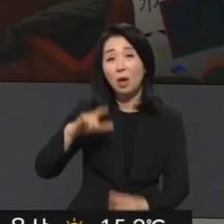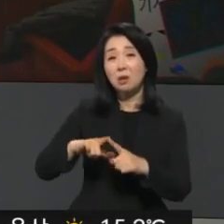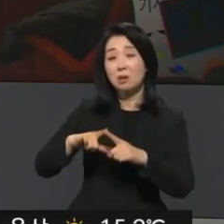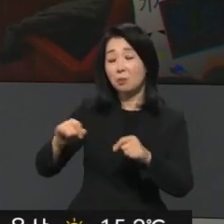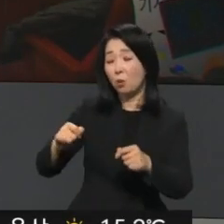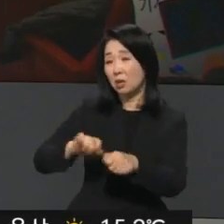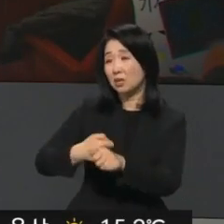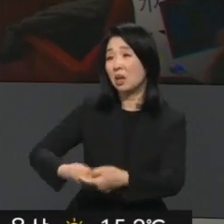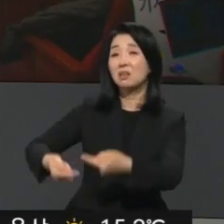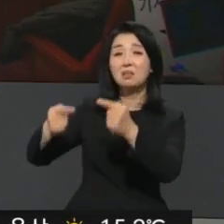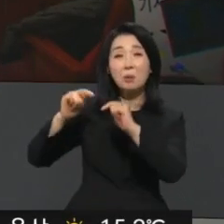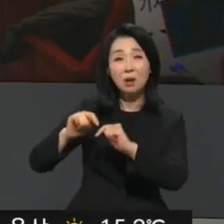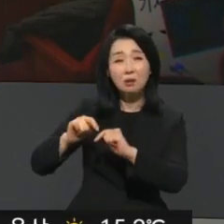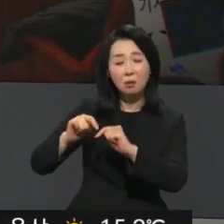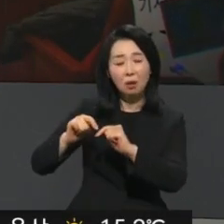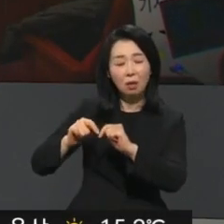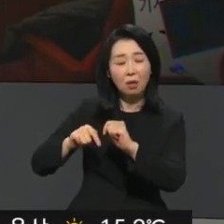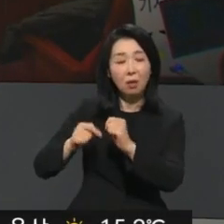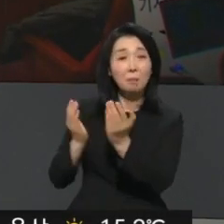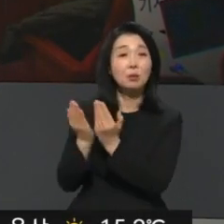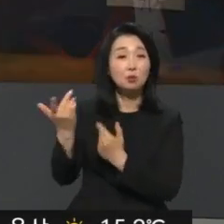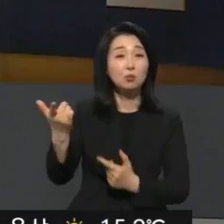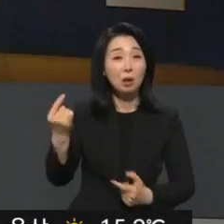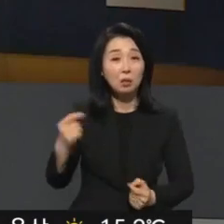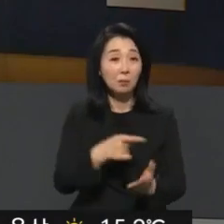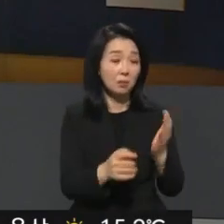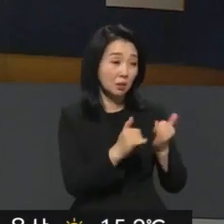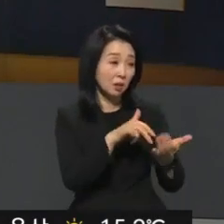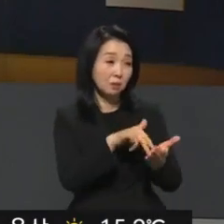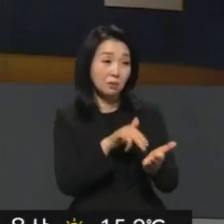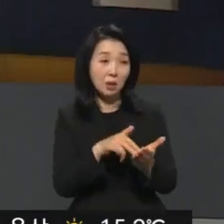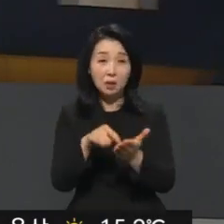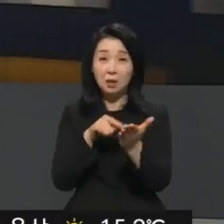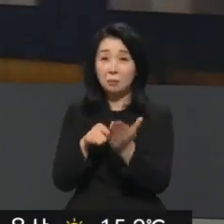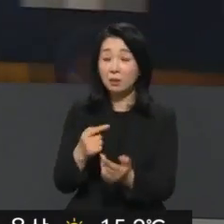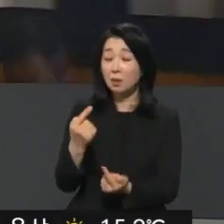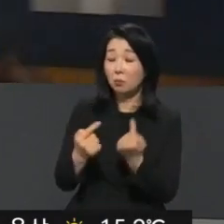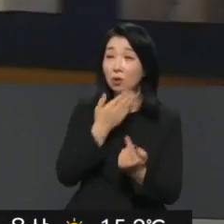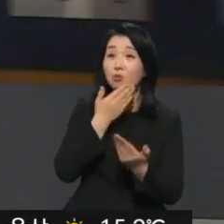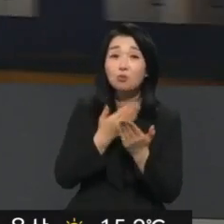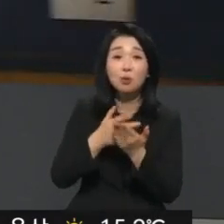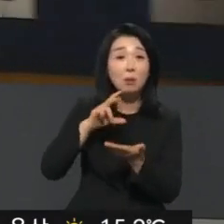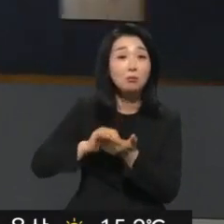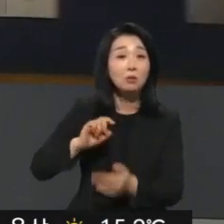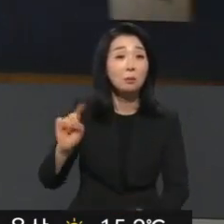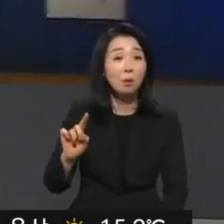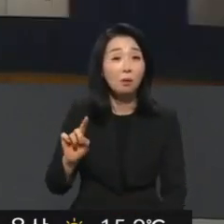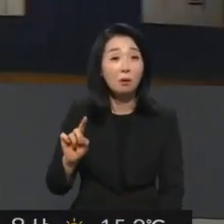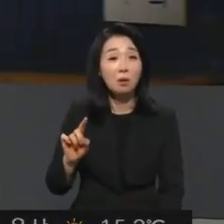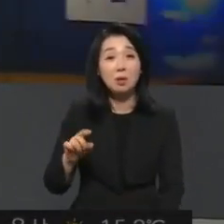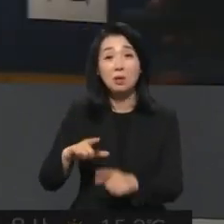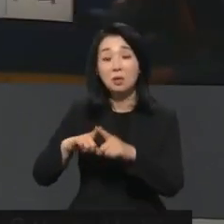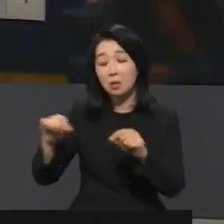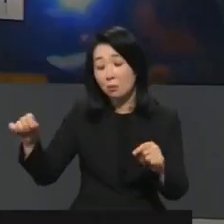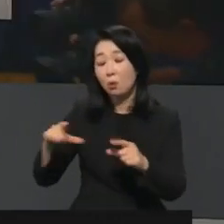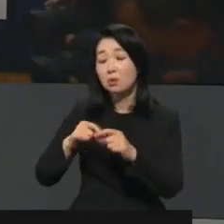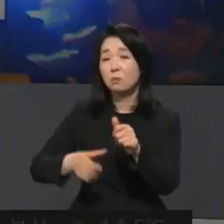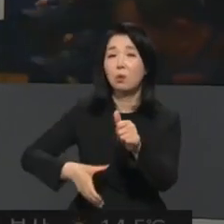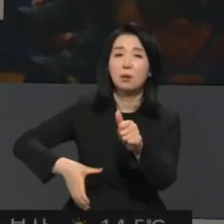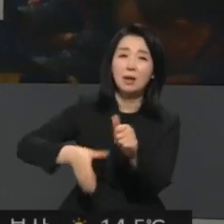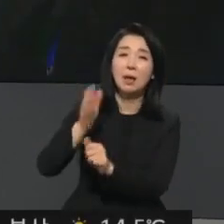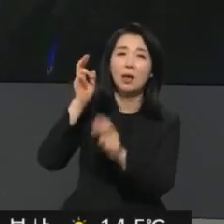구색을 갖춰주는 셈이 됩니다 거기에 피해자들 입장에서는 대상보다도 더 중요한 문제가 있죠 바로 일본과 일본